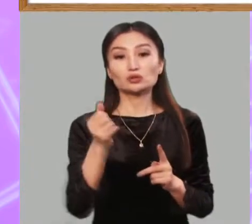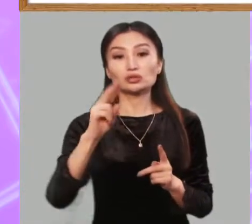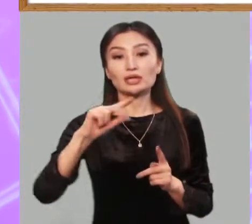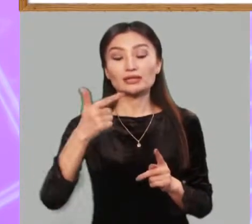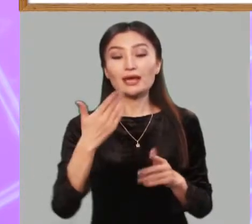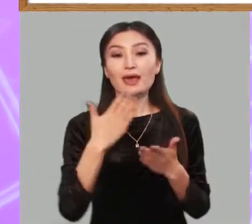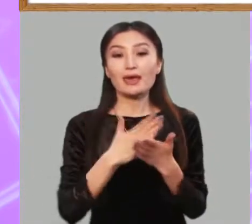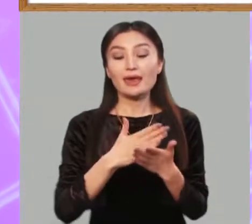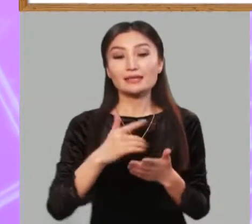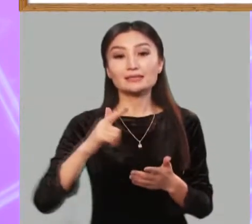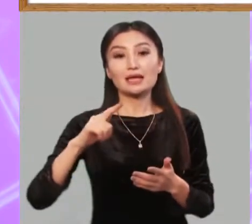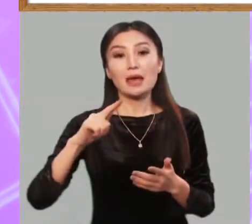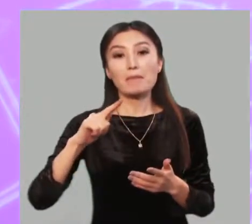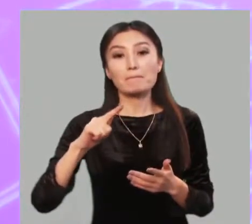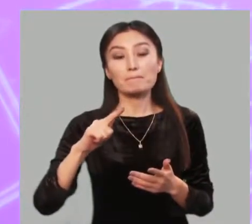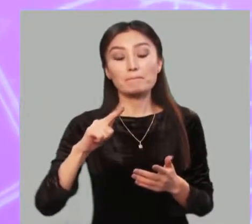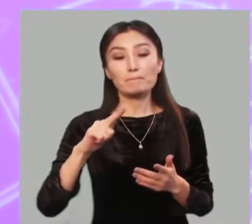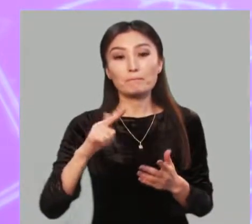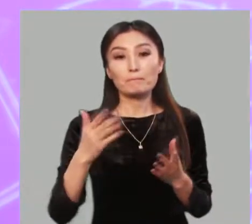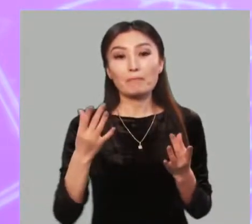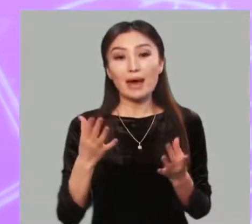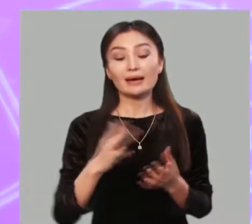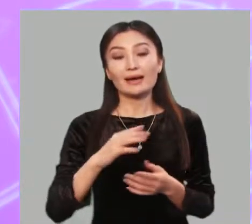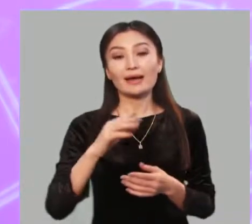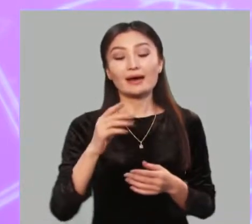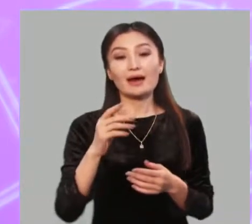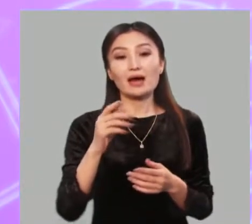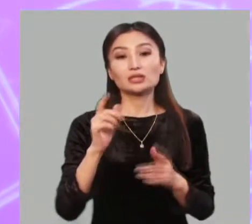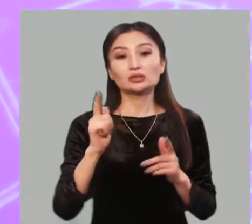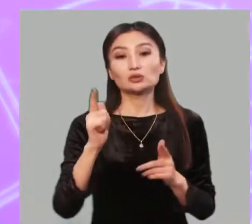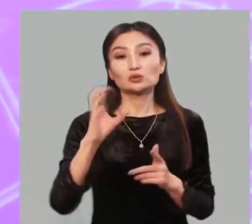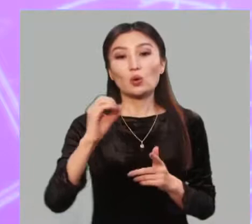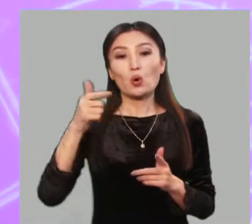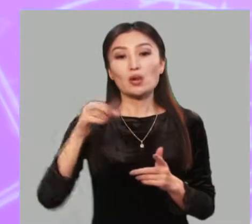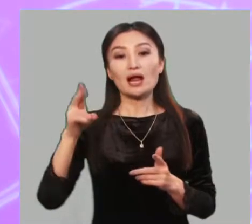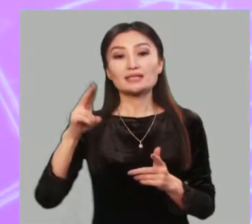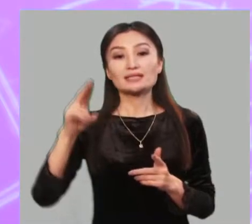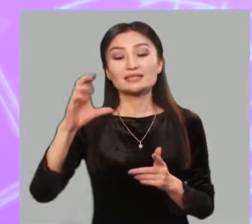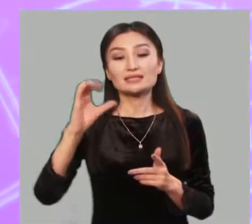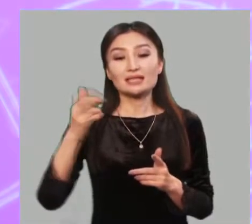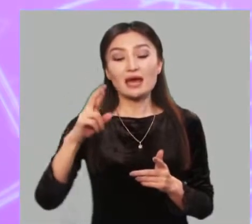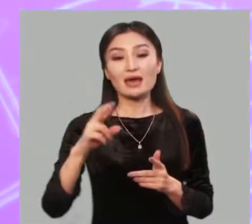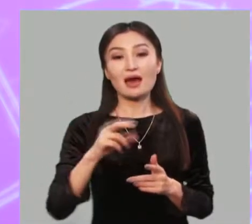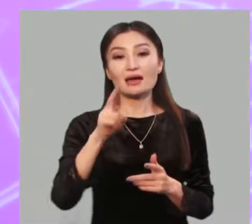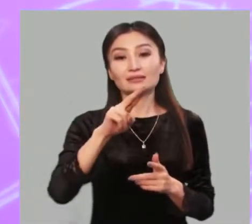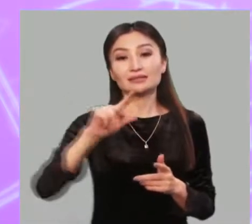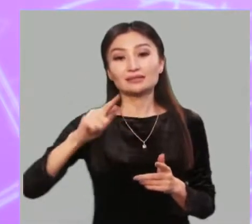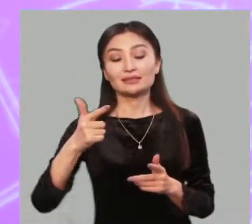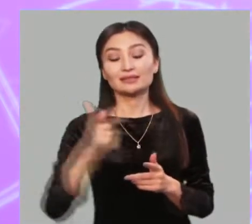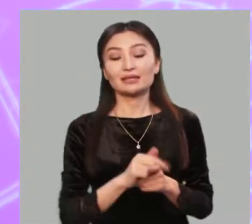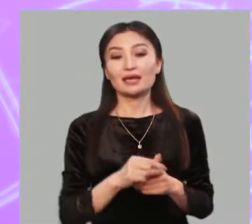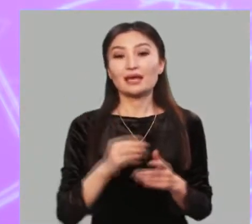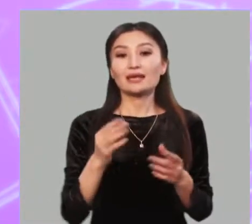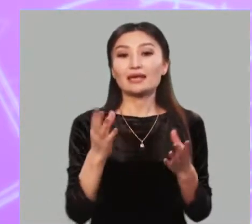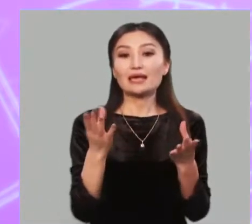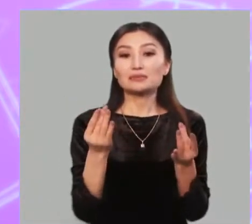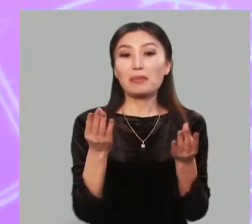есть мягкая согласная. И смягчает эту согласную мягкий